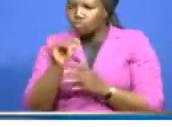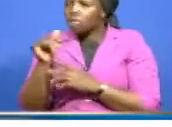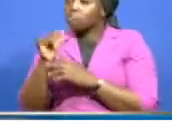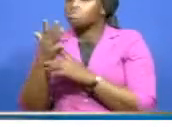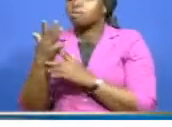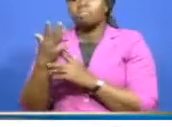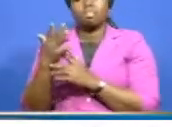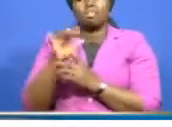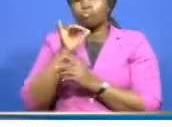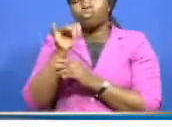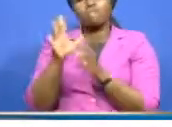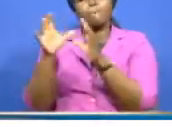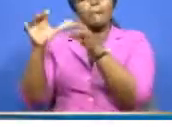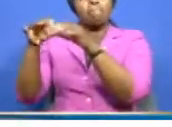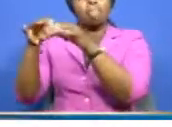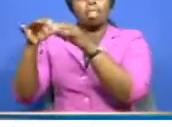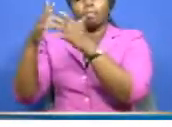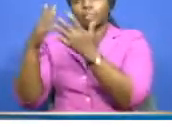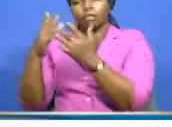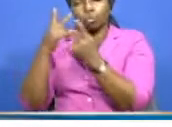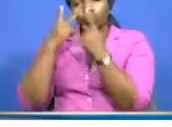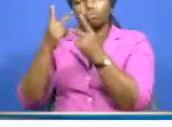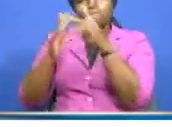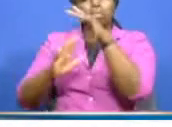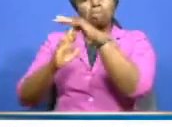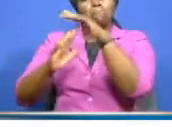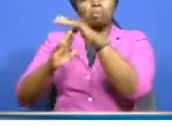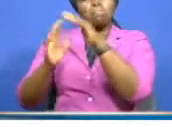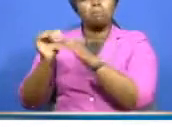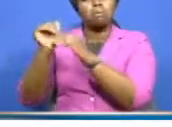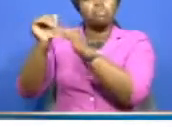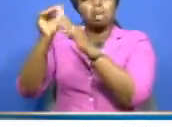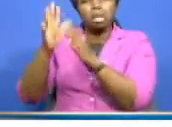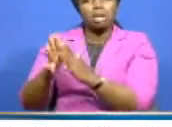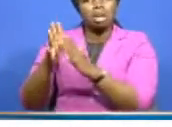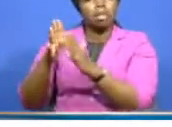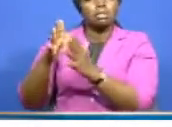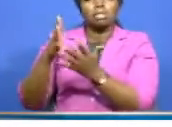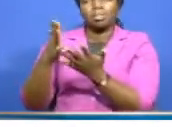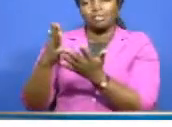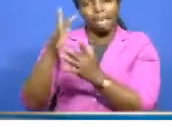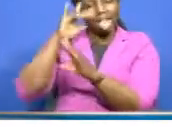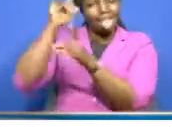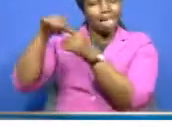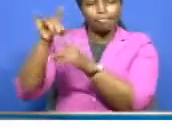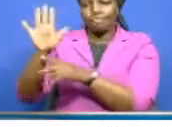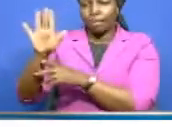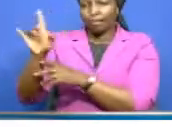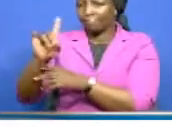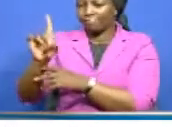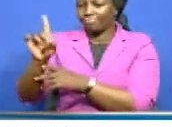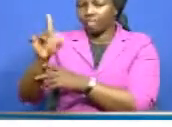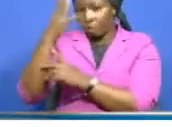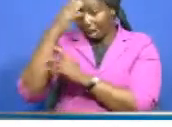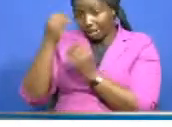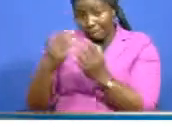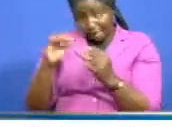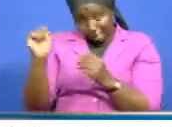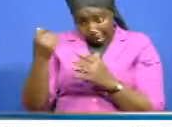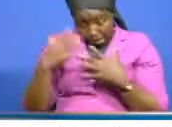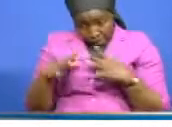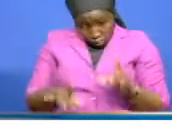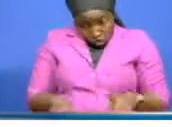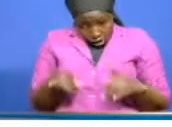yake wa wale watu wa juu, kwa sababu Wakenya wengi ni wale wanaoishi kwa maisha ya chini. Waangalie kuwa huyu mtu alipokuwa